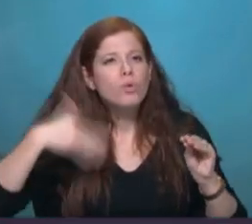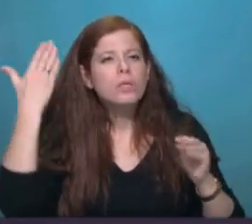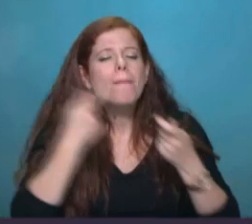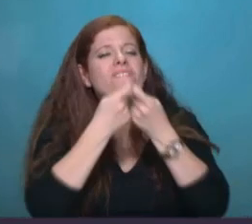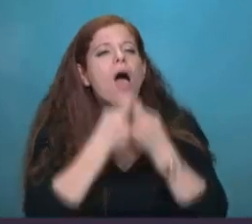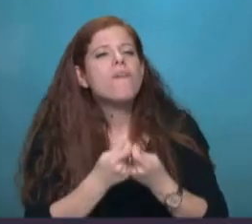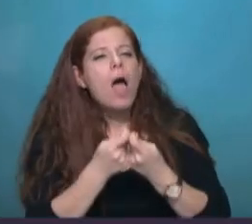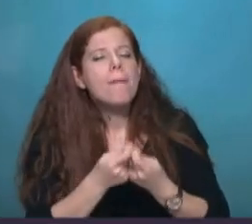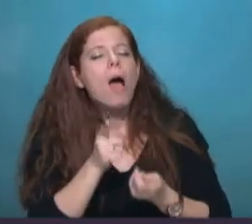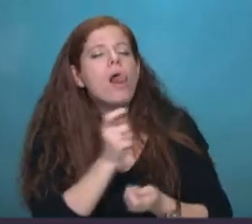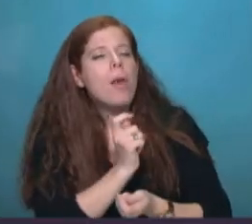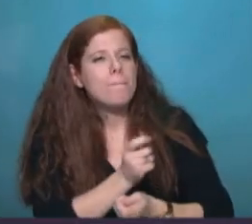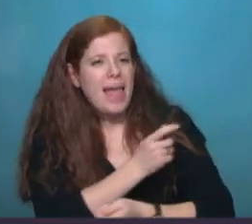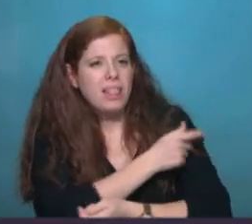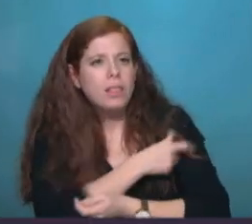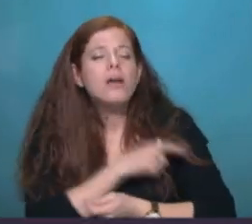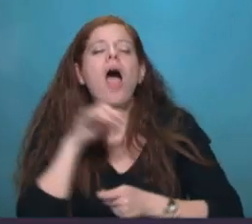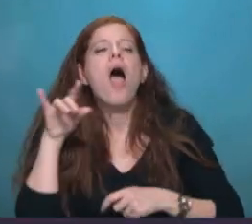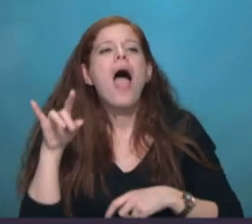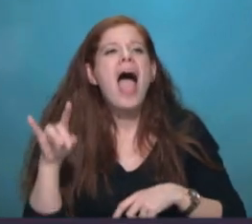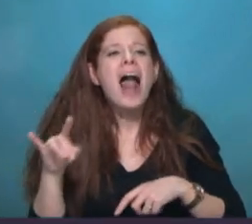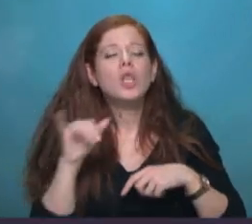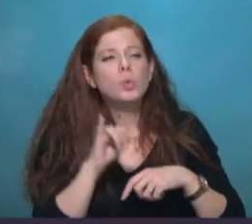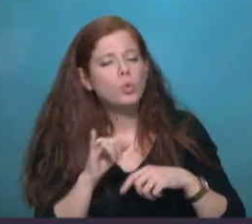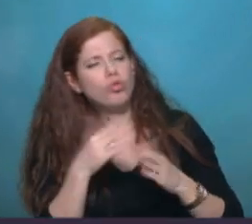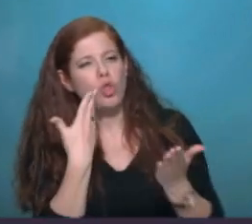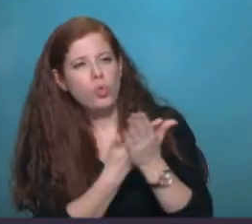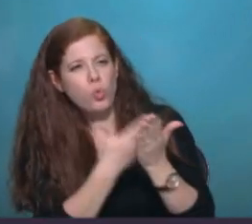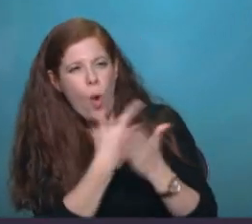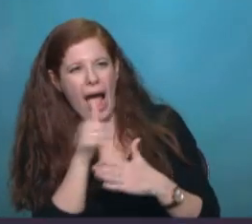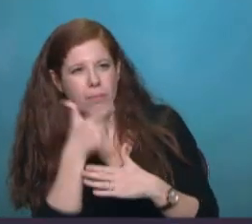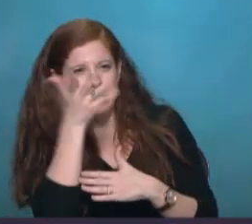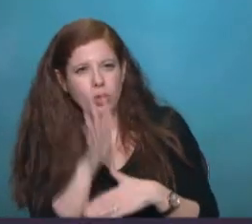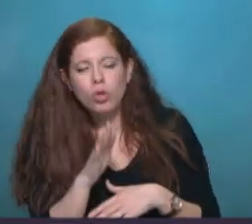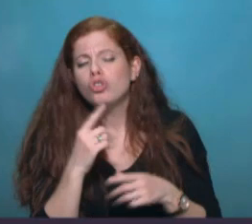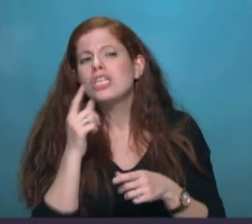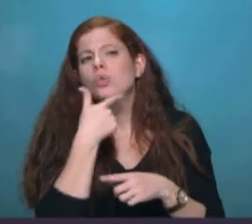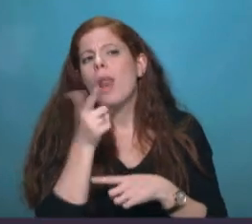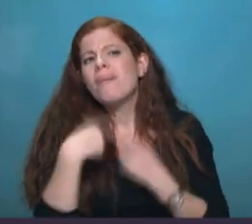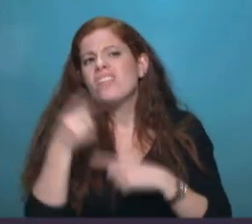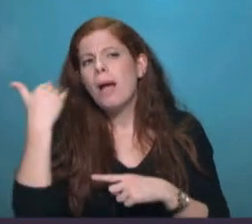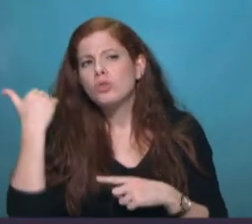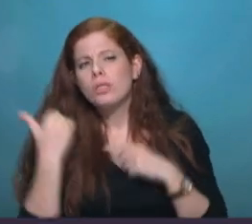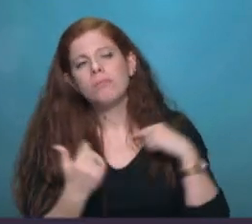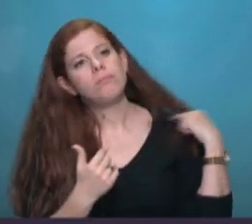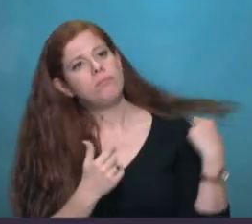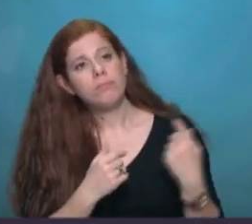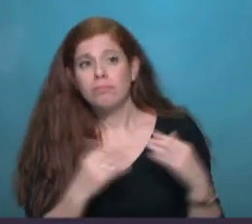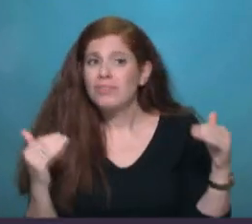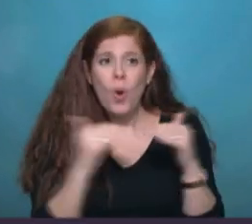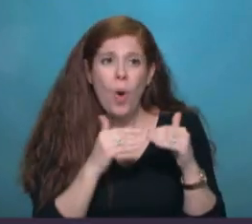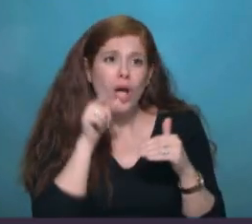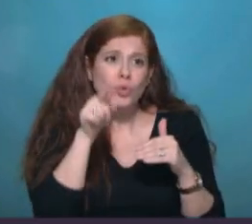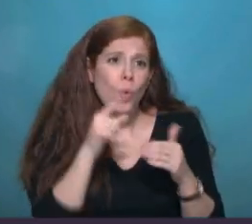חאלד יוסוף, שכביכול תועד בסרטון שצולם לפני כמה שנים. חאלד יוסוף אסלה לא ינפח שימסל בפרלמנט